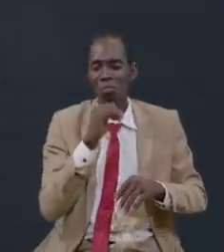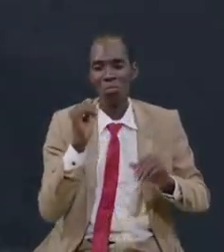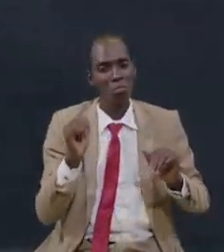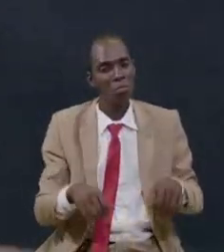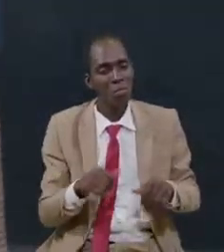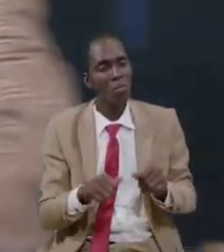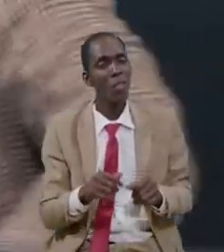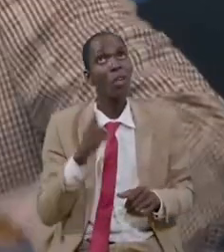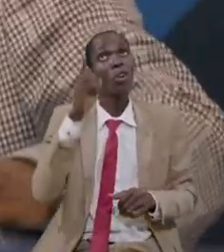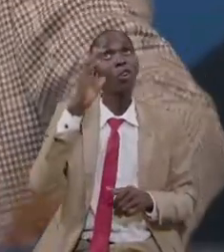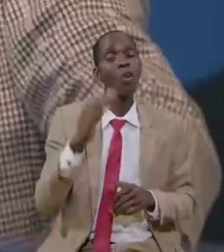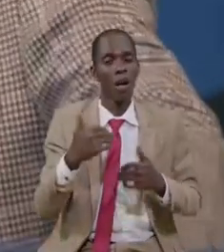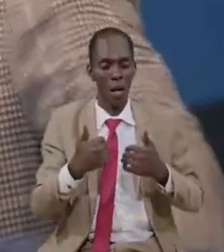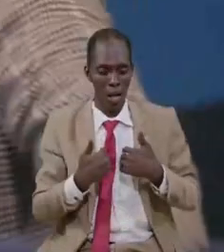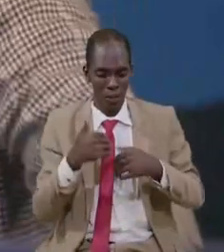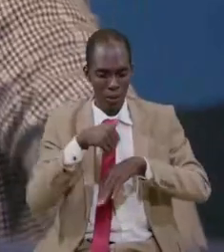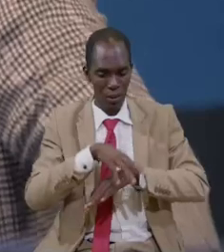Dieu m'a envoyé vers toi.